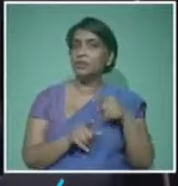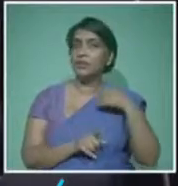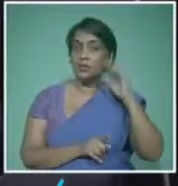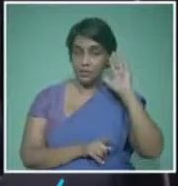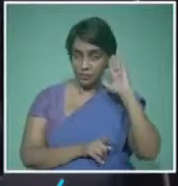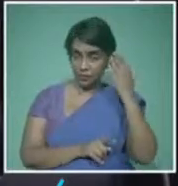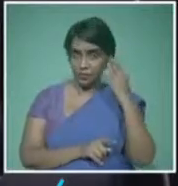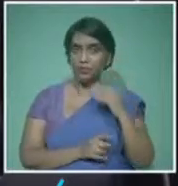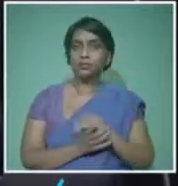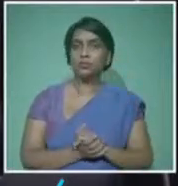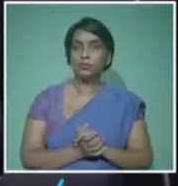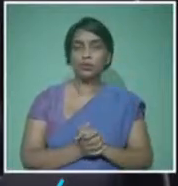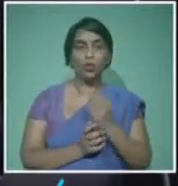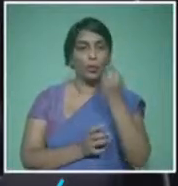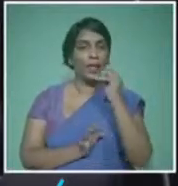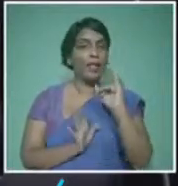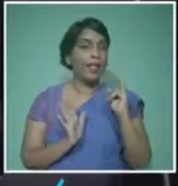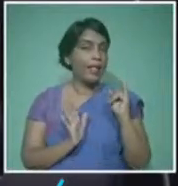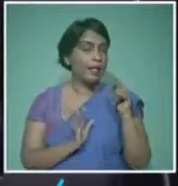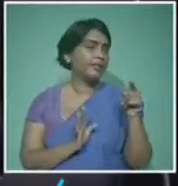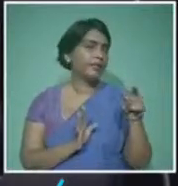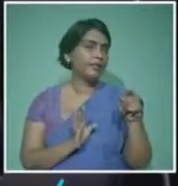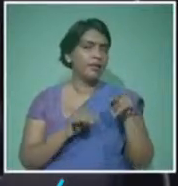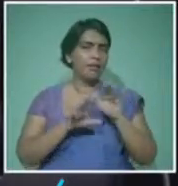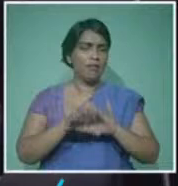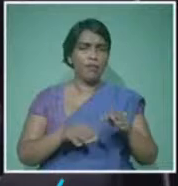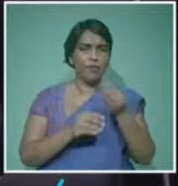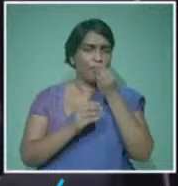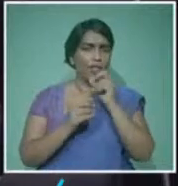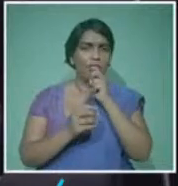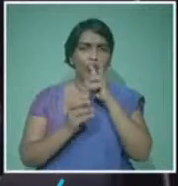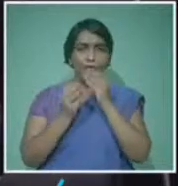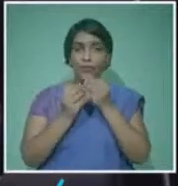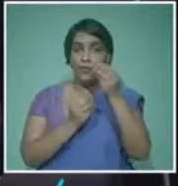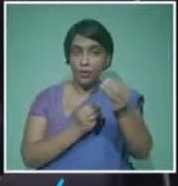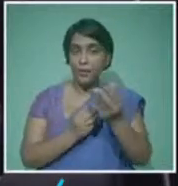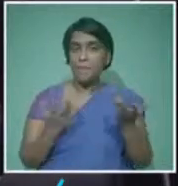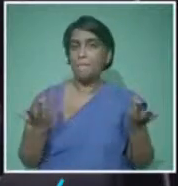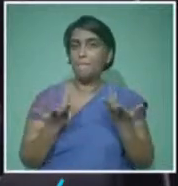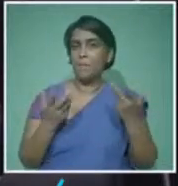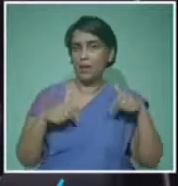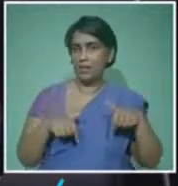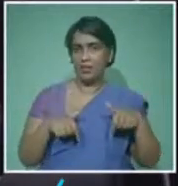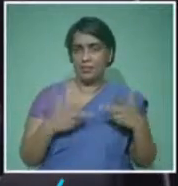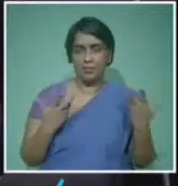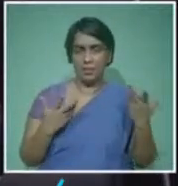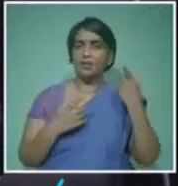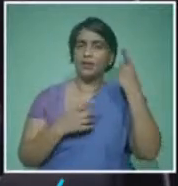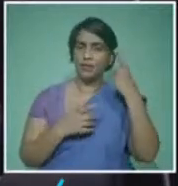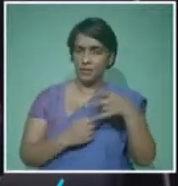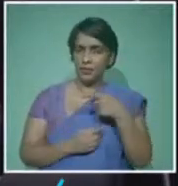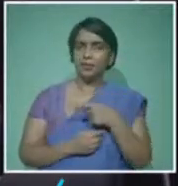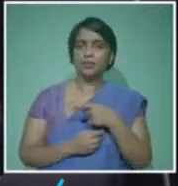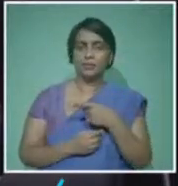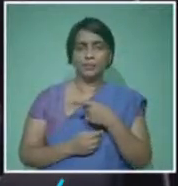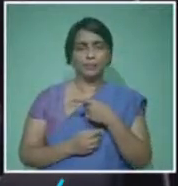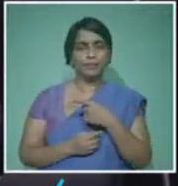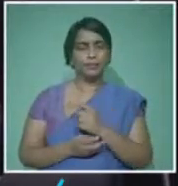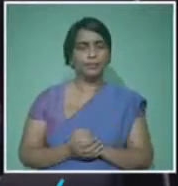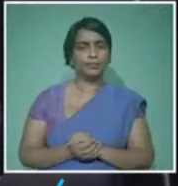විශේෂයෙන් රුපියල් 60ක් වගේ ප්‍රමාණයකින් මේ දිවාහාරයක් දැන් දෙන්න බෑ. ඉතින් ඒ නිසා